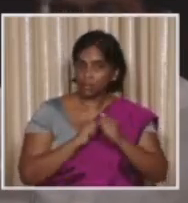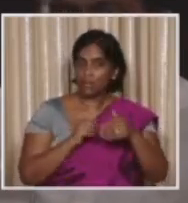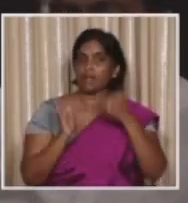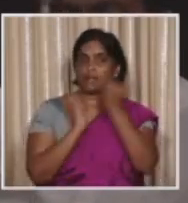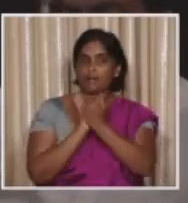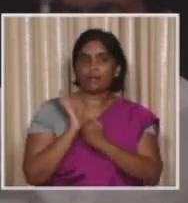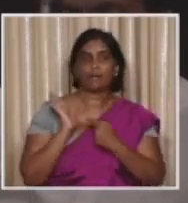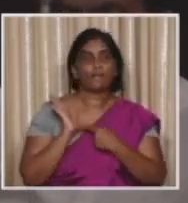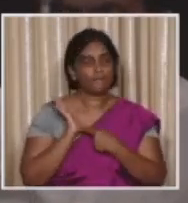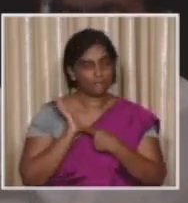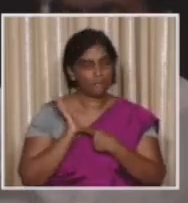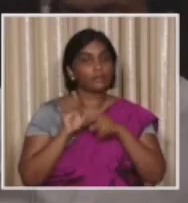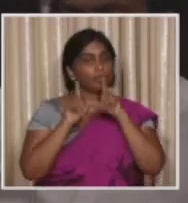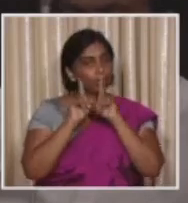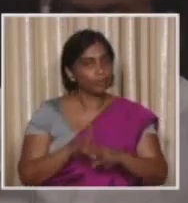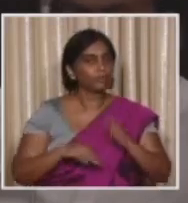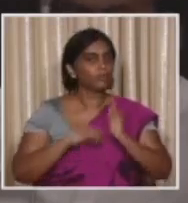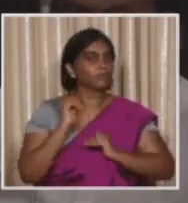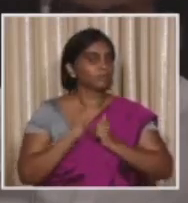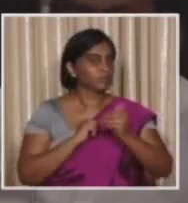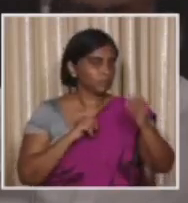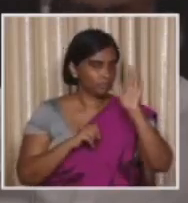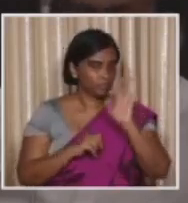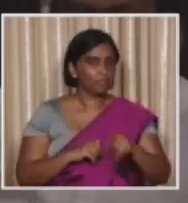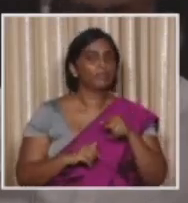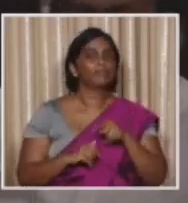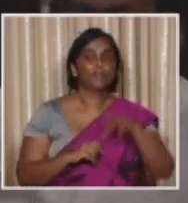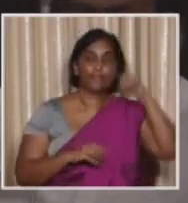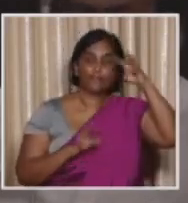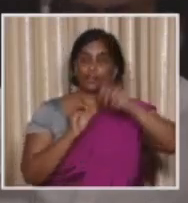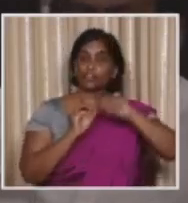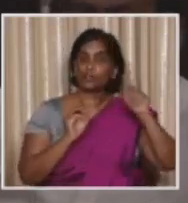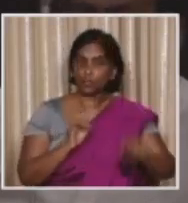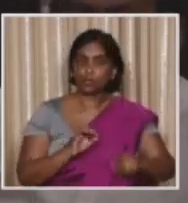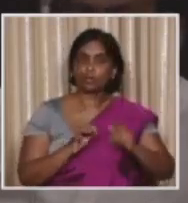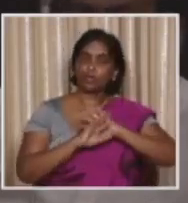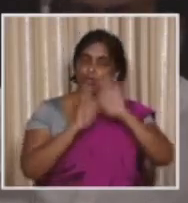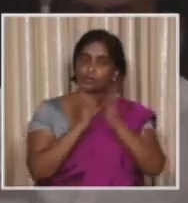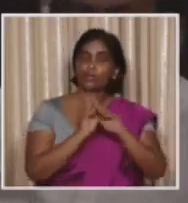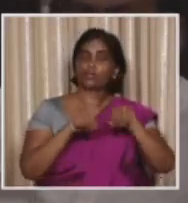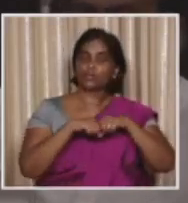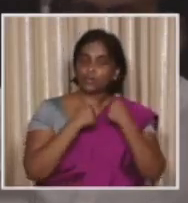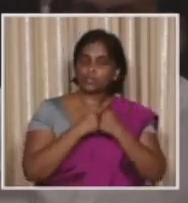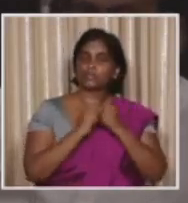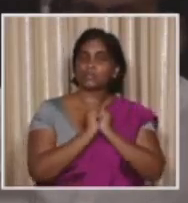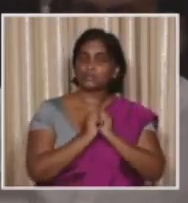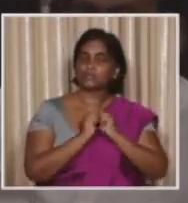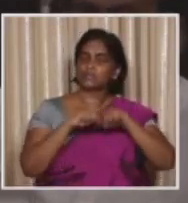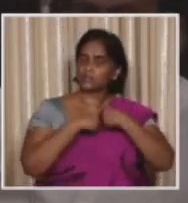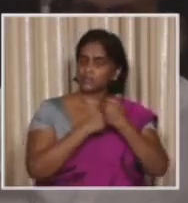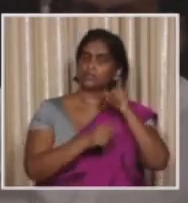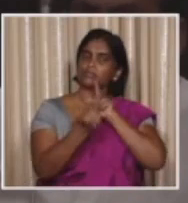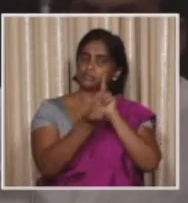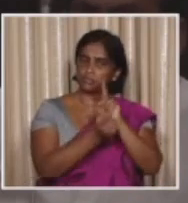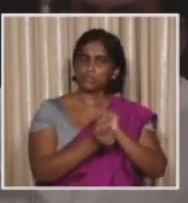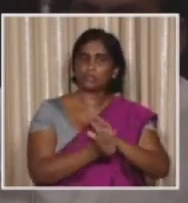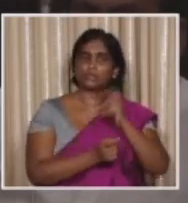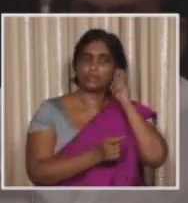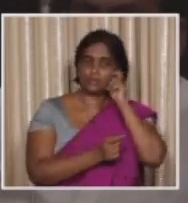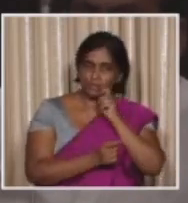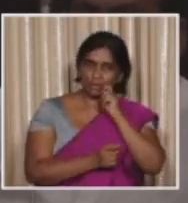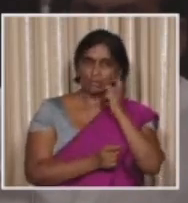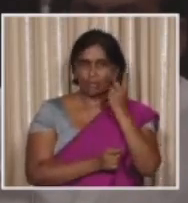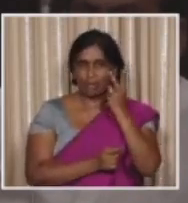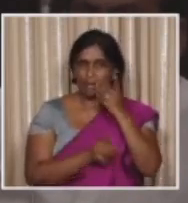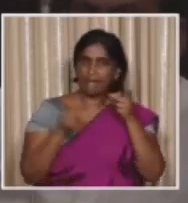තියෙනවා. ඒ නිසා මේ ක්‍රියාවලිය ඇතුලේ විදුලි බල මණ්ඩලය මම හැම වෘත්තීය සමිතියක් එකම කතා කරා. ත්‍රස්තවාදීන් දෙකක්